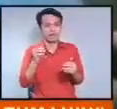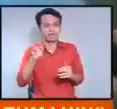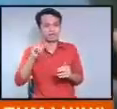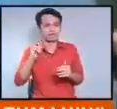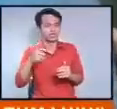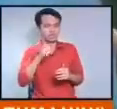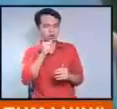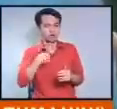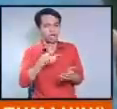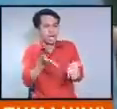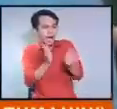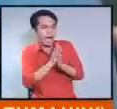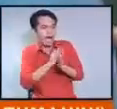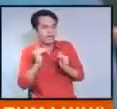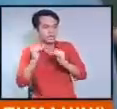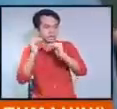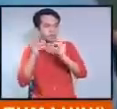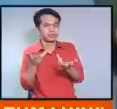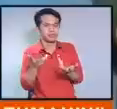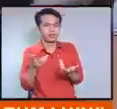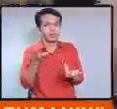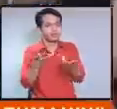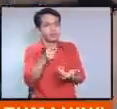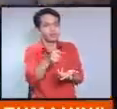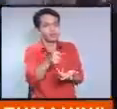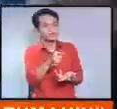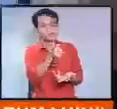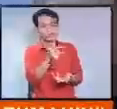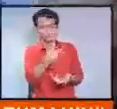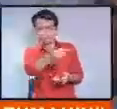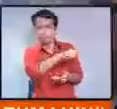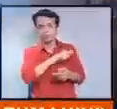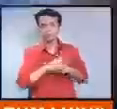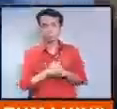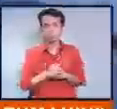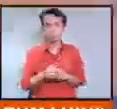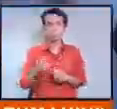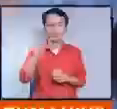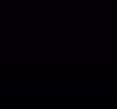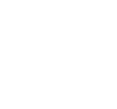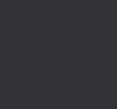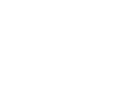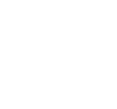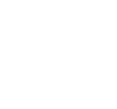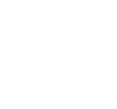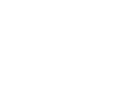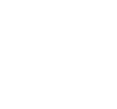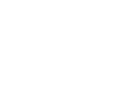na to. Tingin ko kailangan yung erase. Umaaksyon, Marianne Enriquez, News 5.